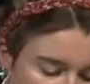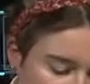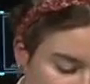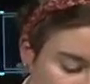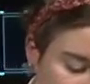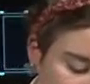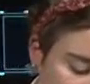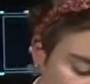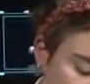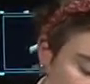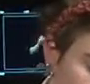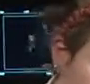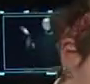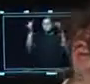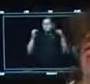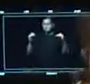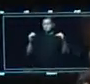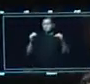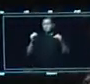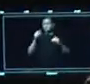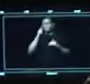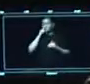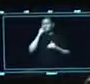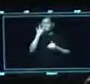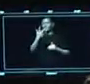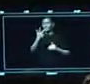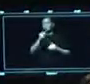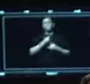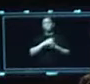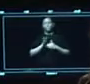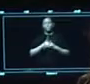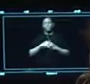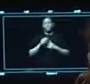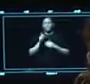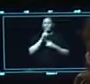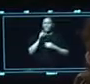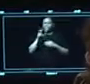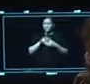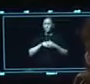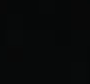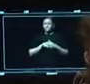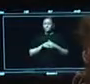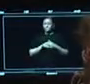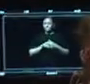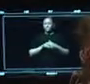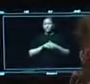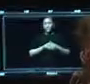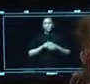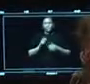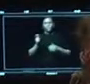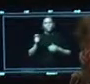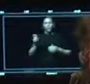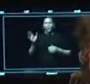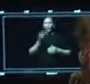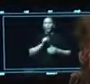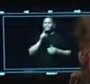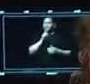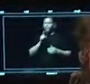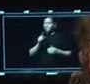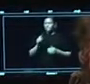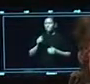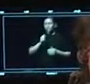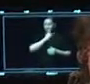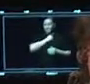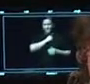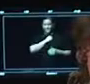til punkt 3, som åpen talerstol. Vi ber eventuelle talere om å respektere andre talere og tidsavgrensningen